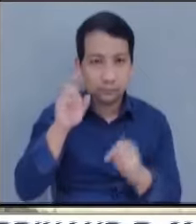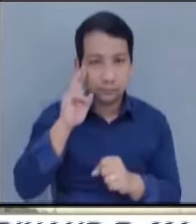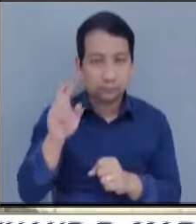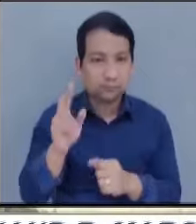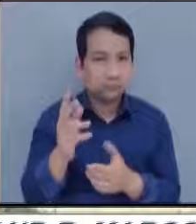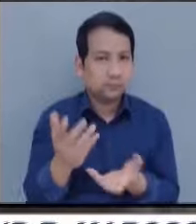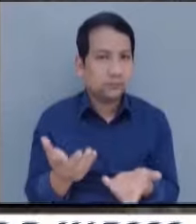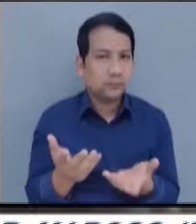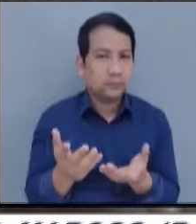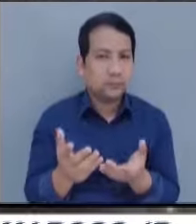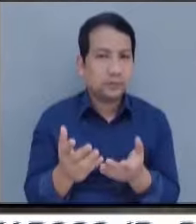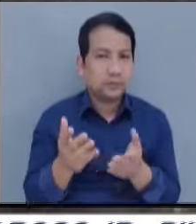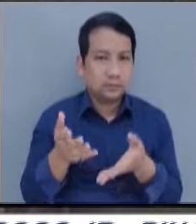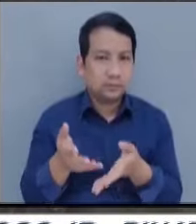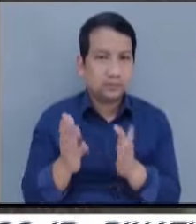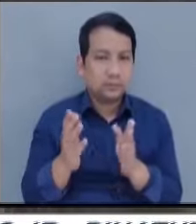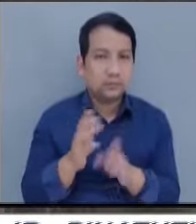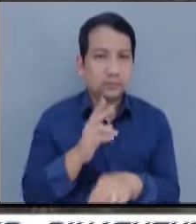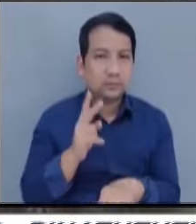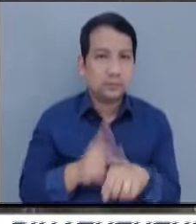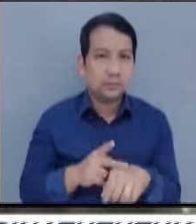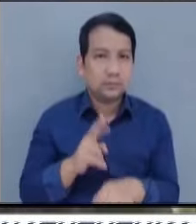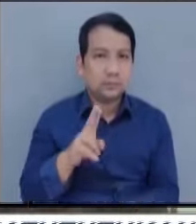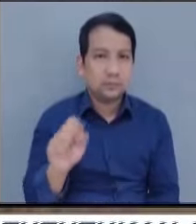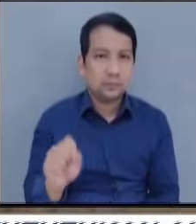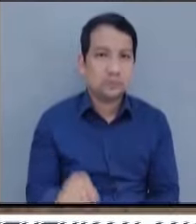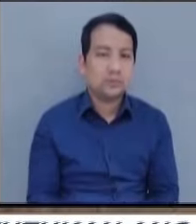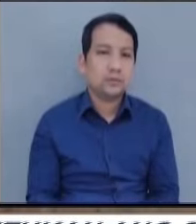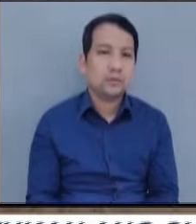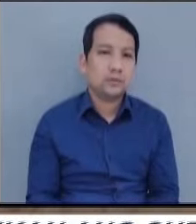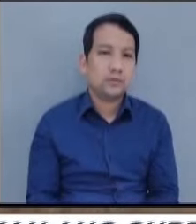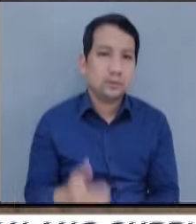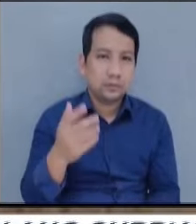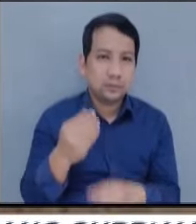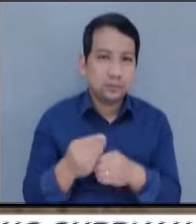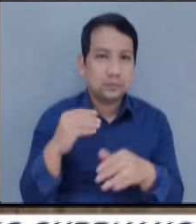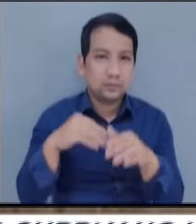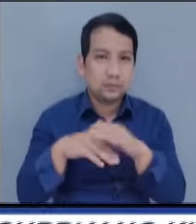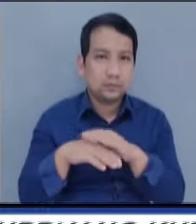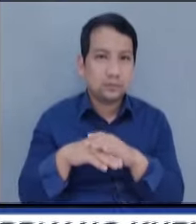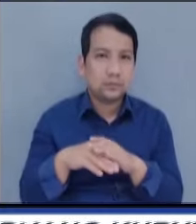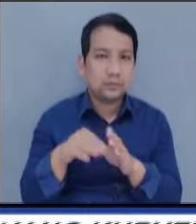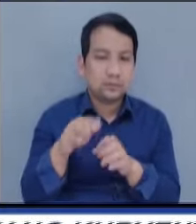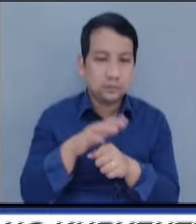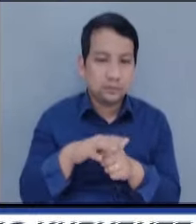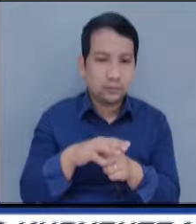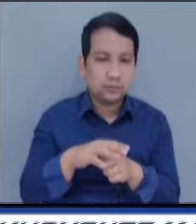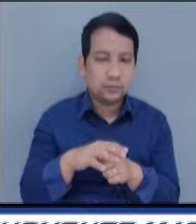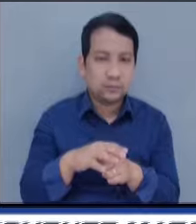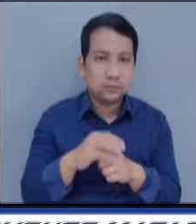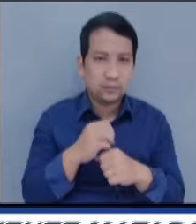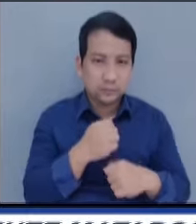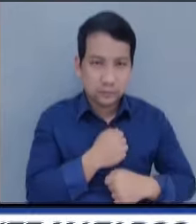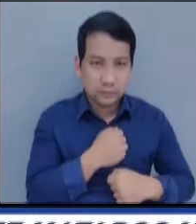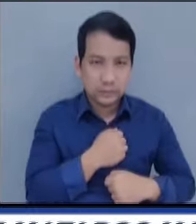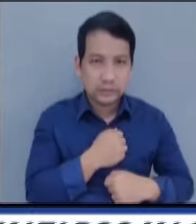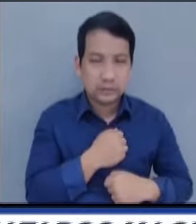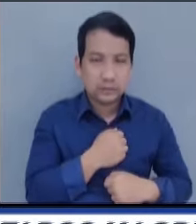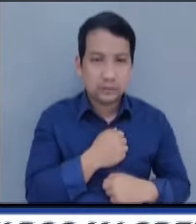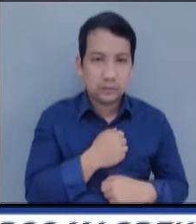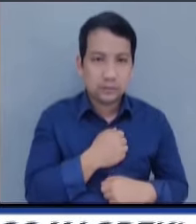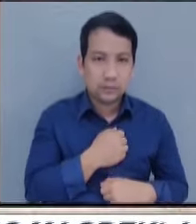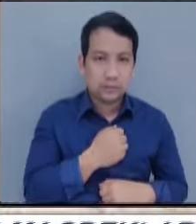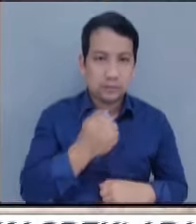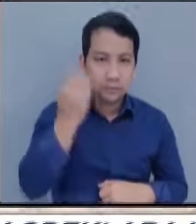nabibigyan pa ng Pilipinas ang us ng karagdagang access para sa local military bases matatandaang Abril ng nakaraang taon ng